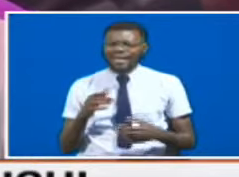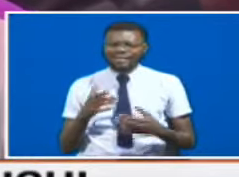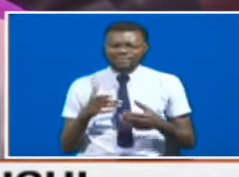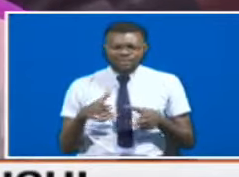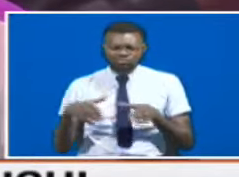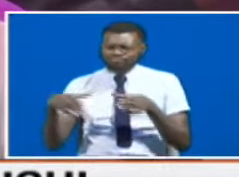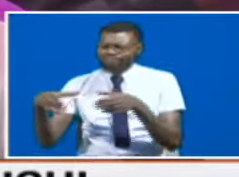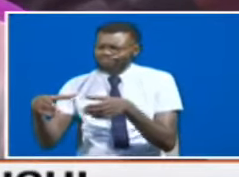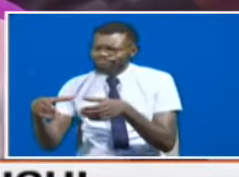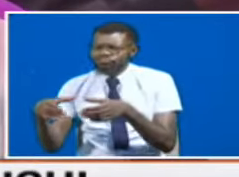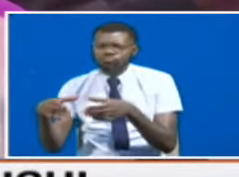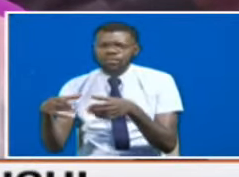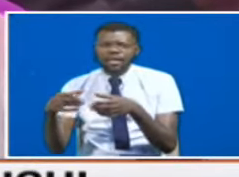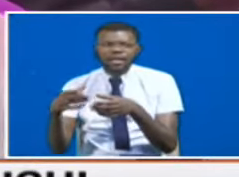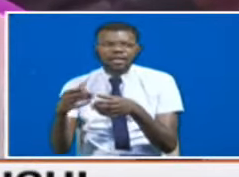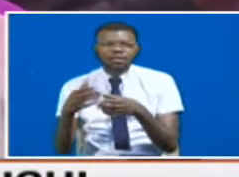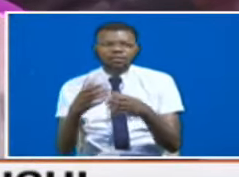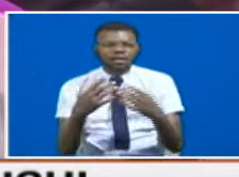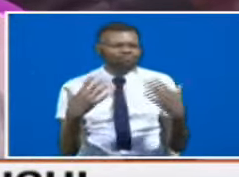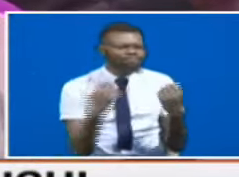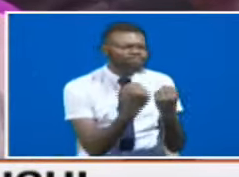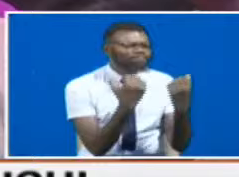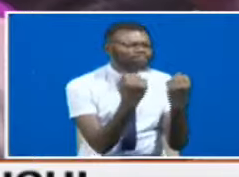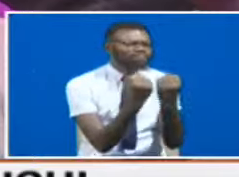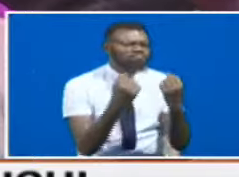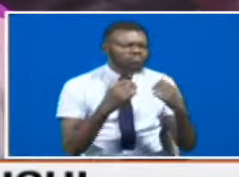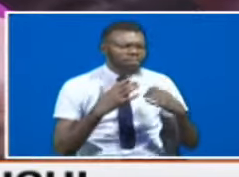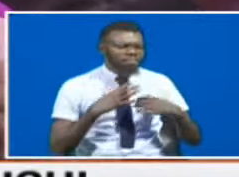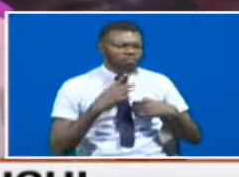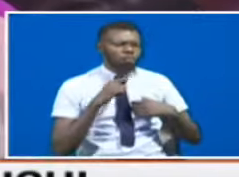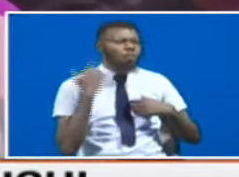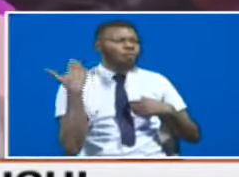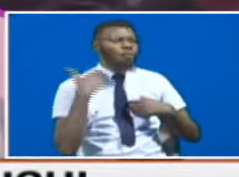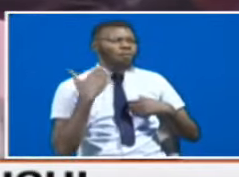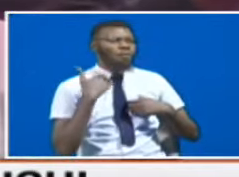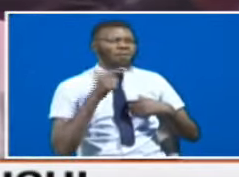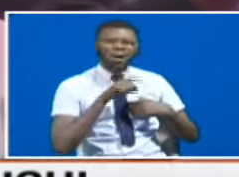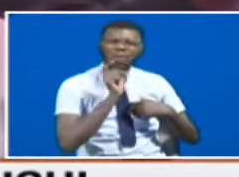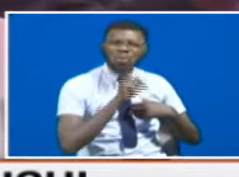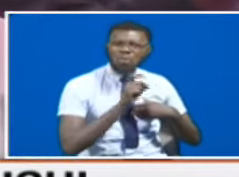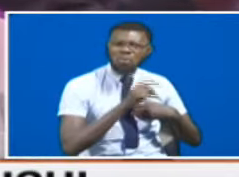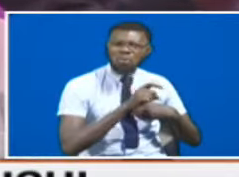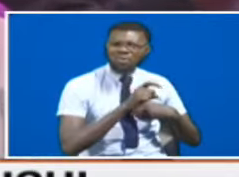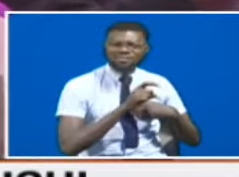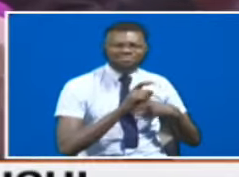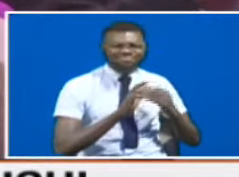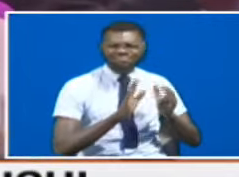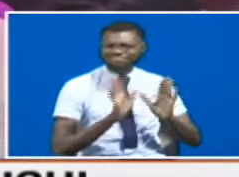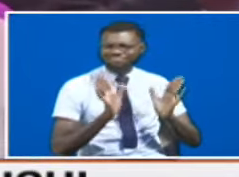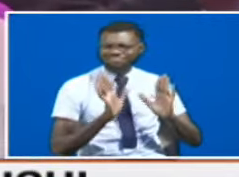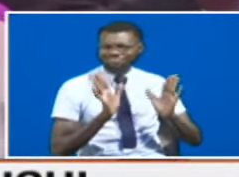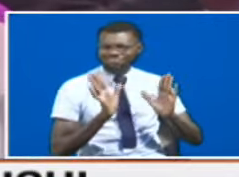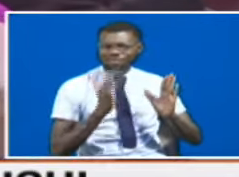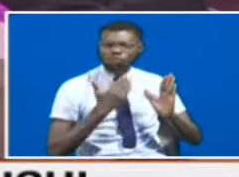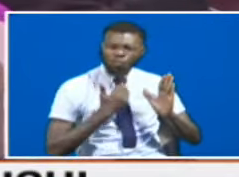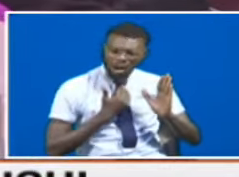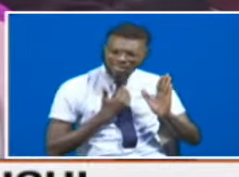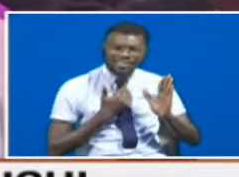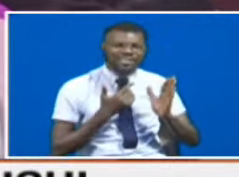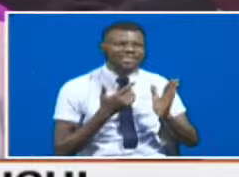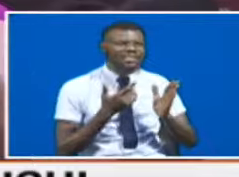ambazo zinashika watu ambao wameiba kuku. Tunataka agency ambayo itamalizana na janga